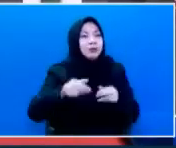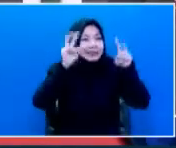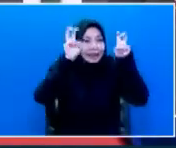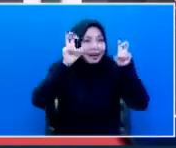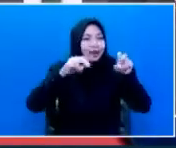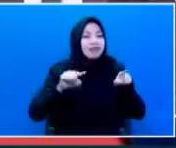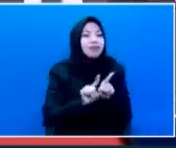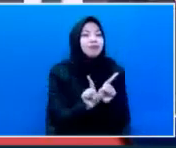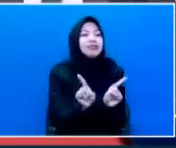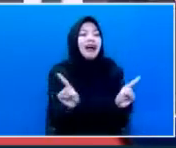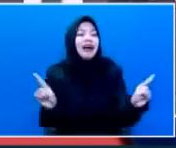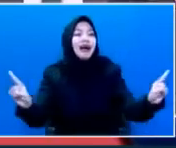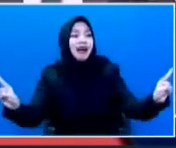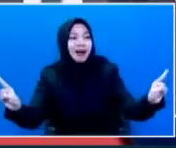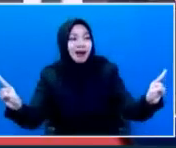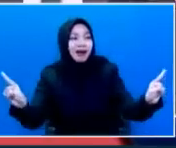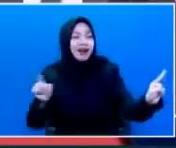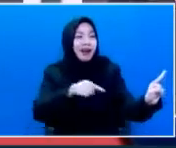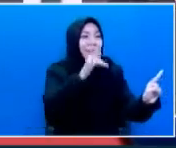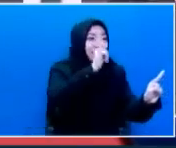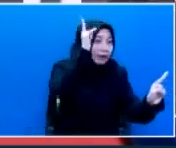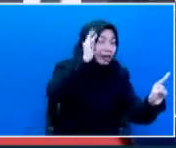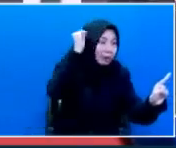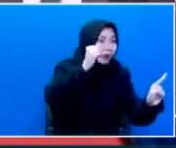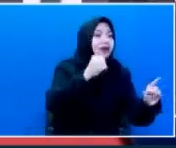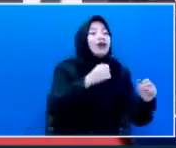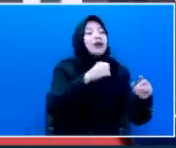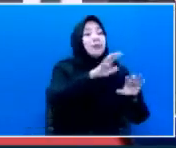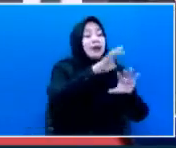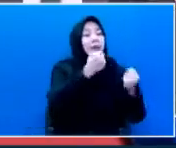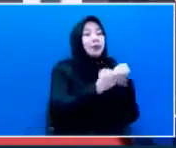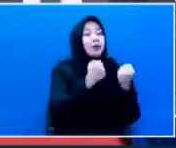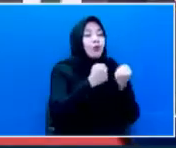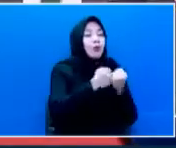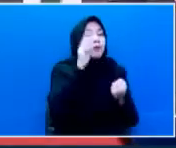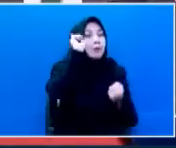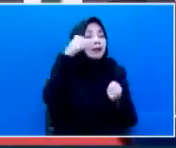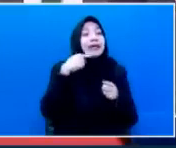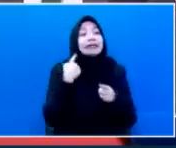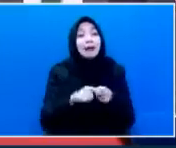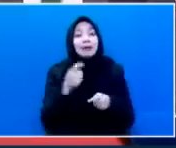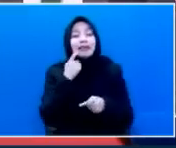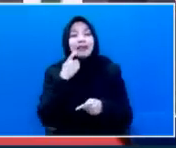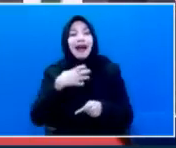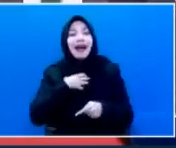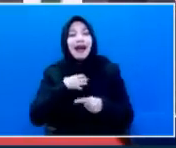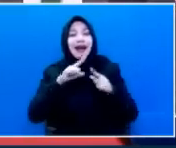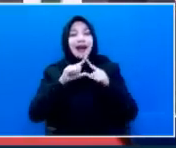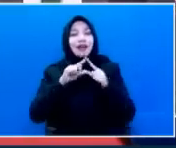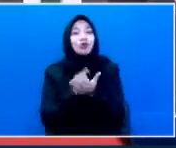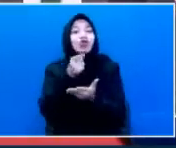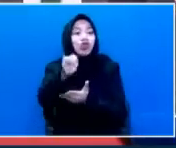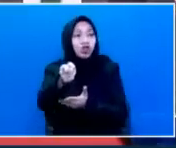oposisional jadi meskipun masih dalam pemerintahan siapa yang menggulirkan hak angket terkait dengan keputusan MK yang memang